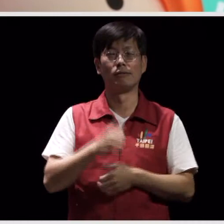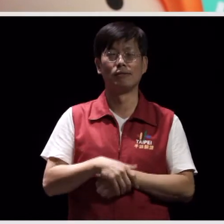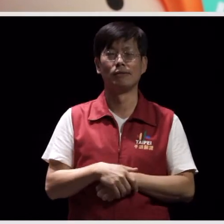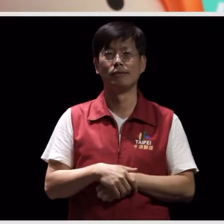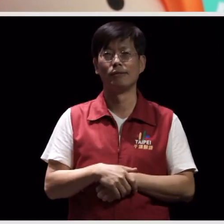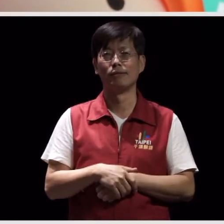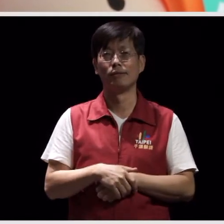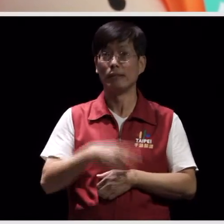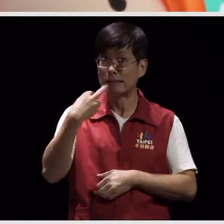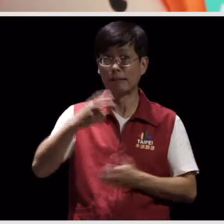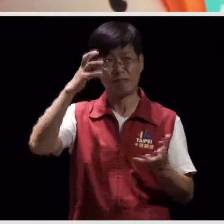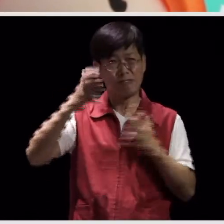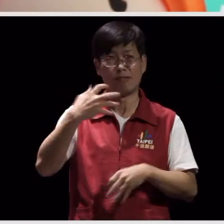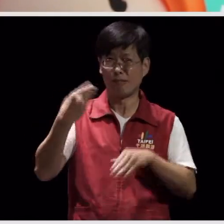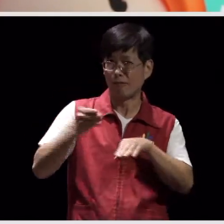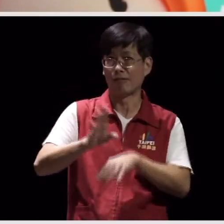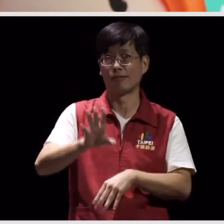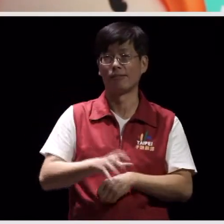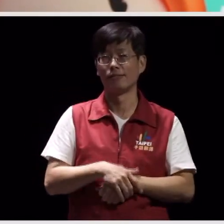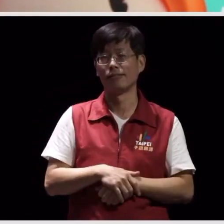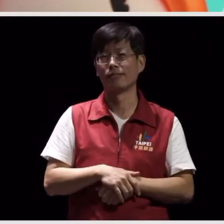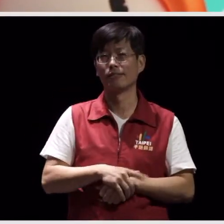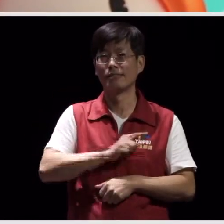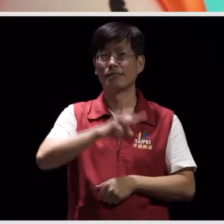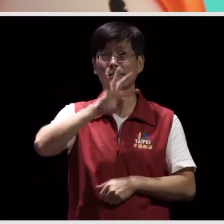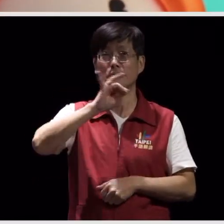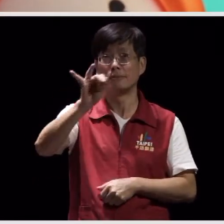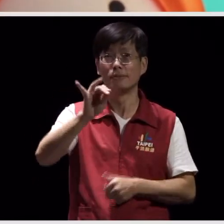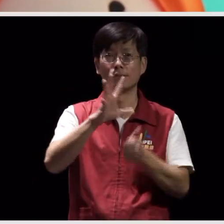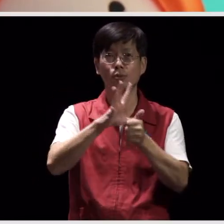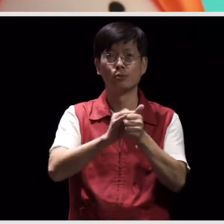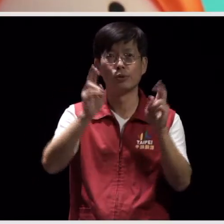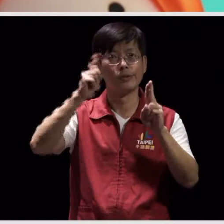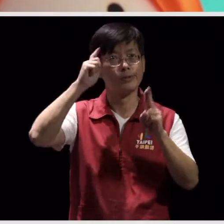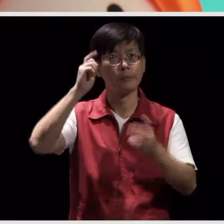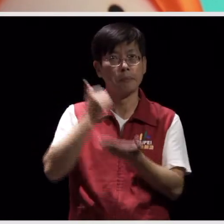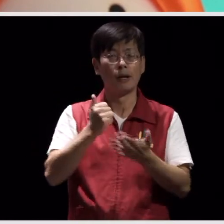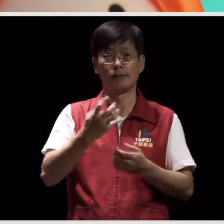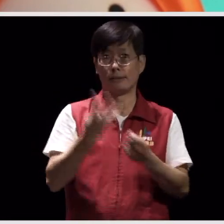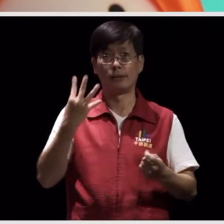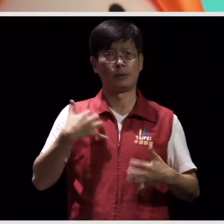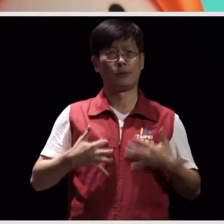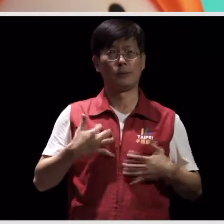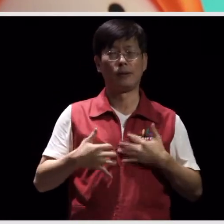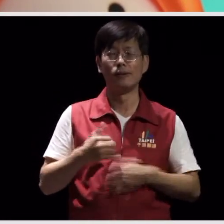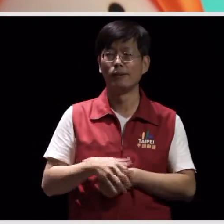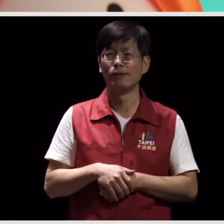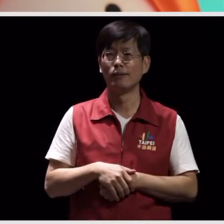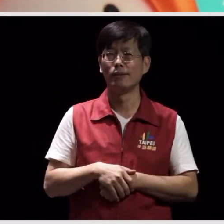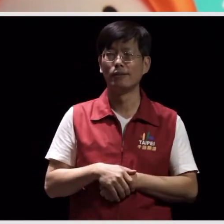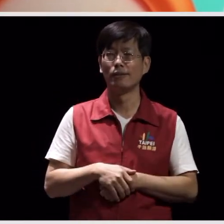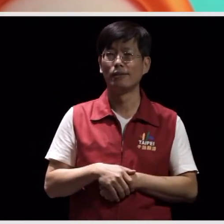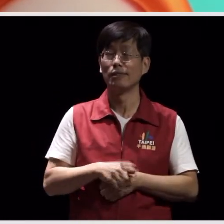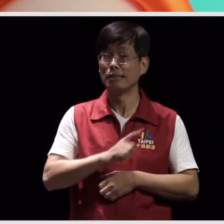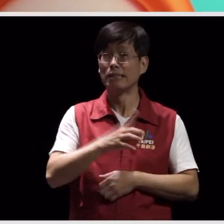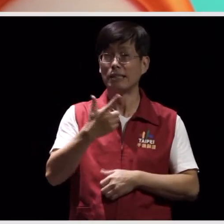好，还有更疯狂的哦，他在他100岁的时候学会电脑，4年前，他超开心的，你知道吧？他觉得哇，因为